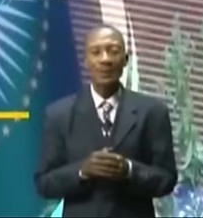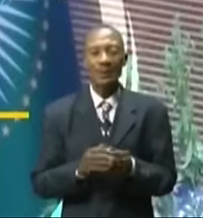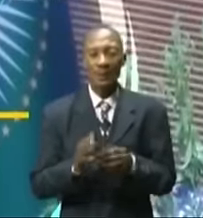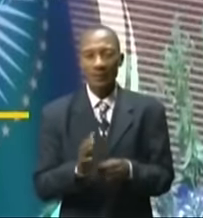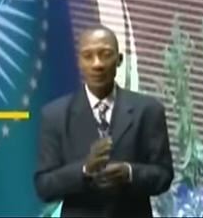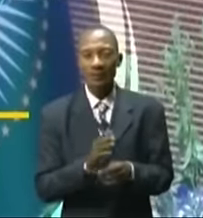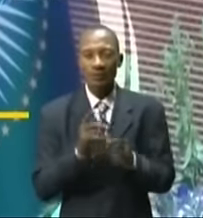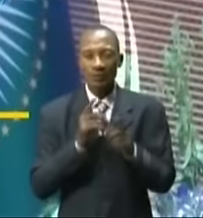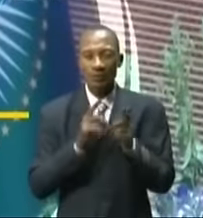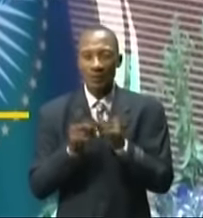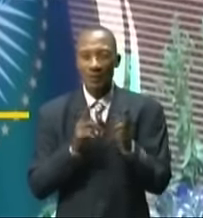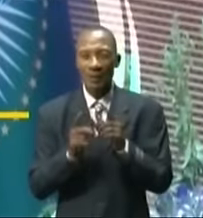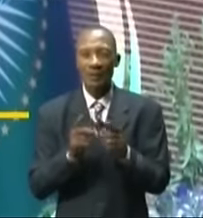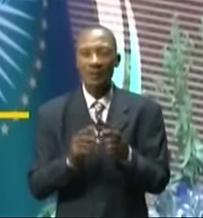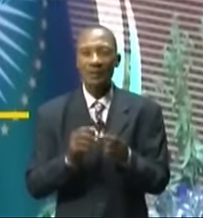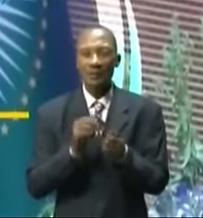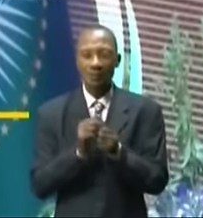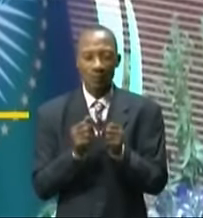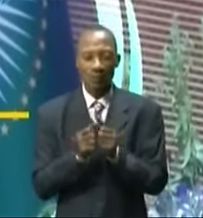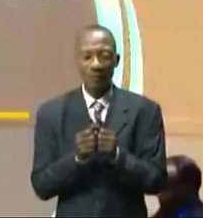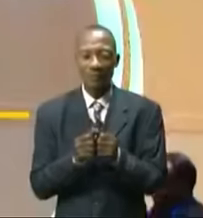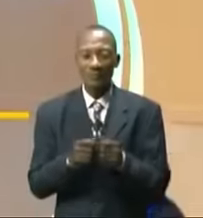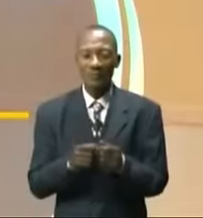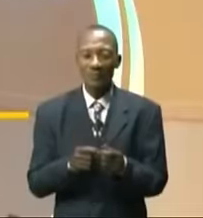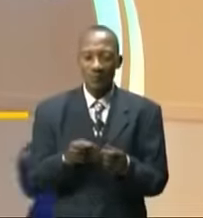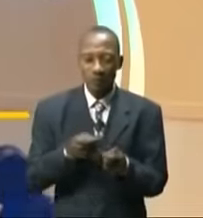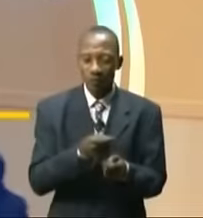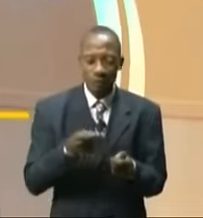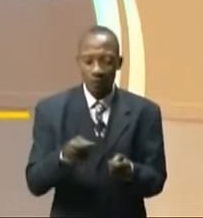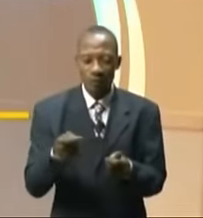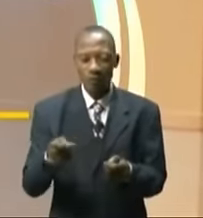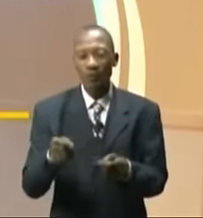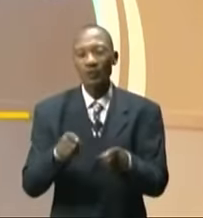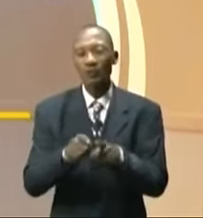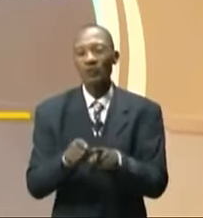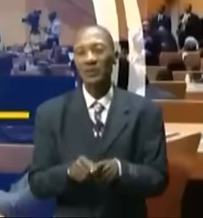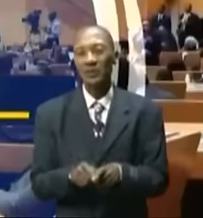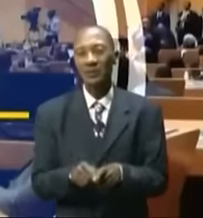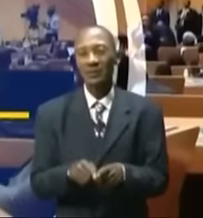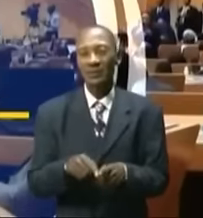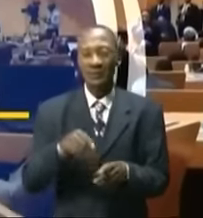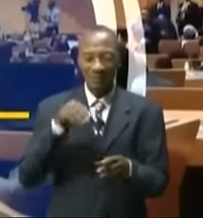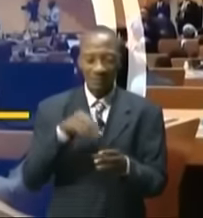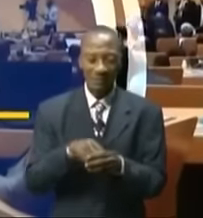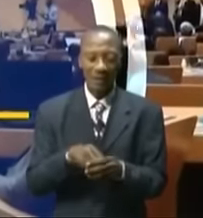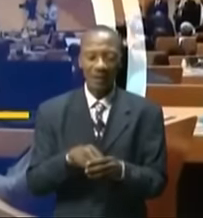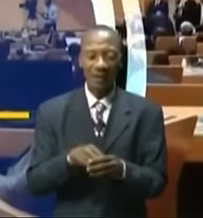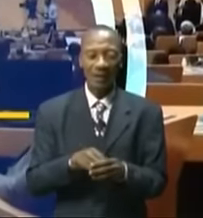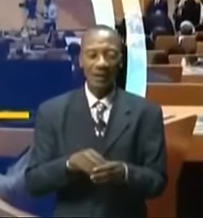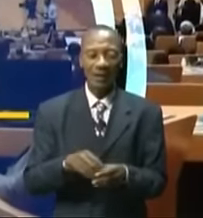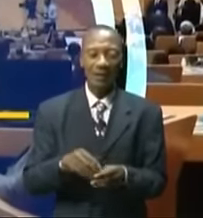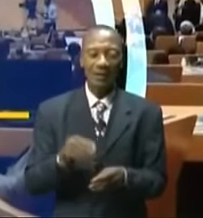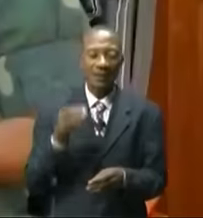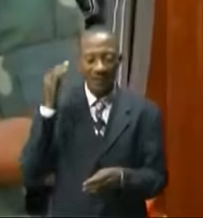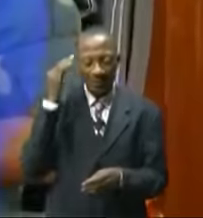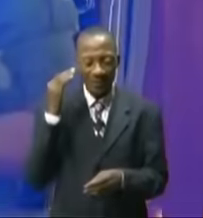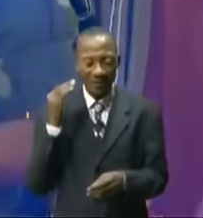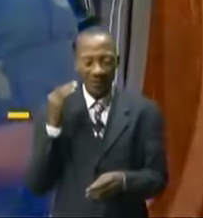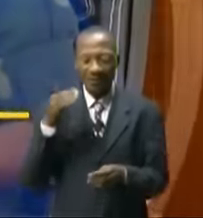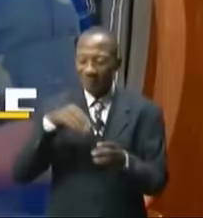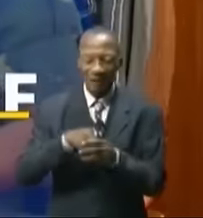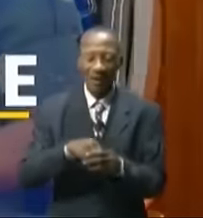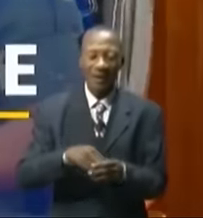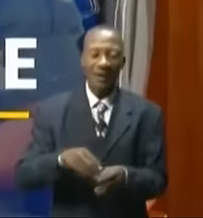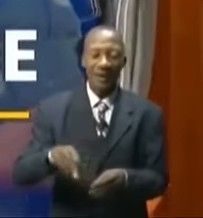avons parlé de cette nouvelle tuerie. 16 civils assassinés dans une nouvelle attaque de la milice Codeco en Ituri. C'est la deuxième